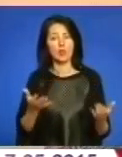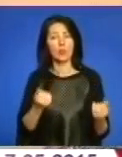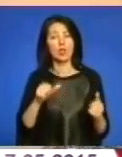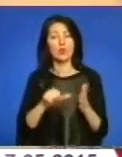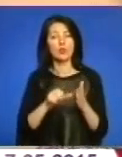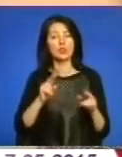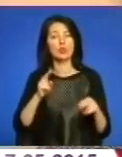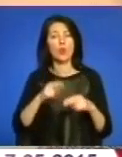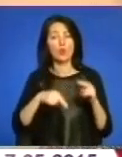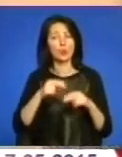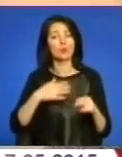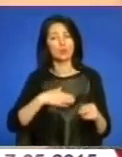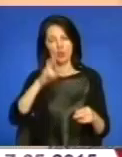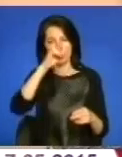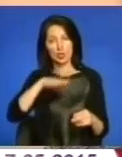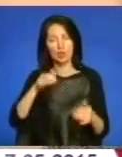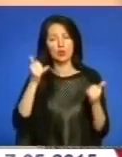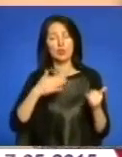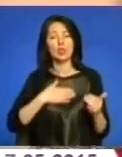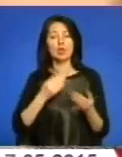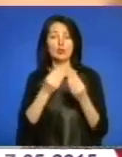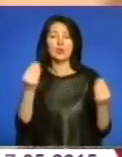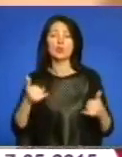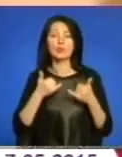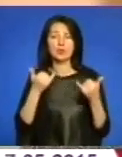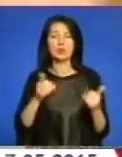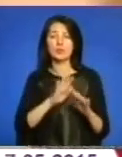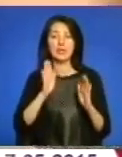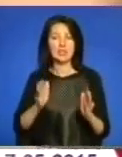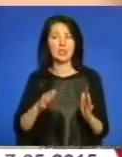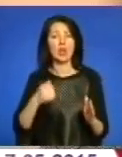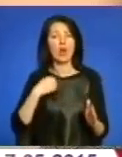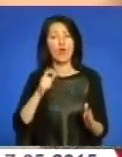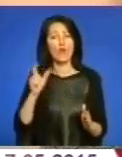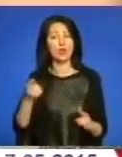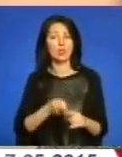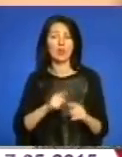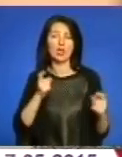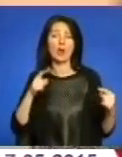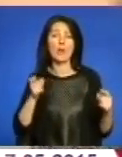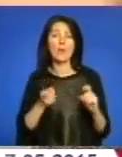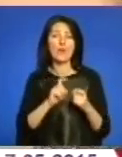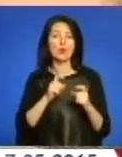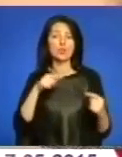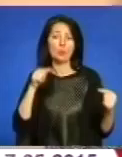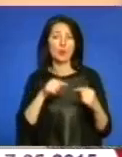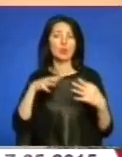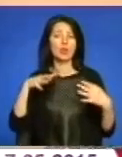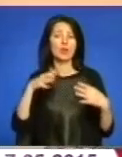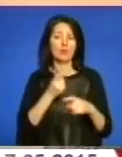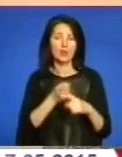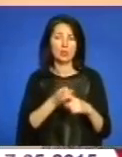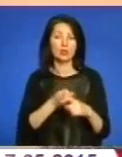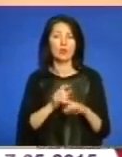держави. Ми сьогодні нашу виставку присвячуємо не тільки воїнам, які боролися проти фашизму в лавах